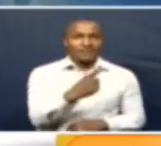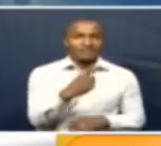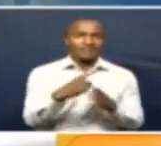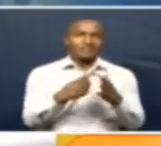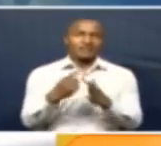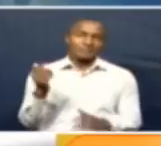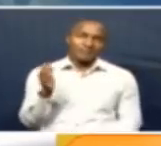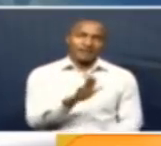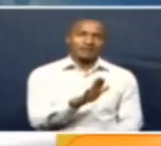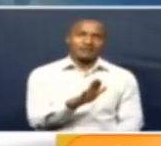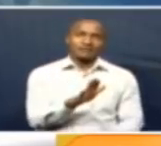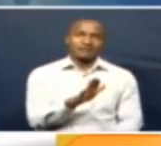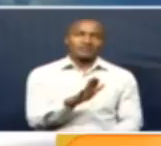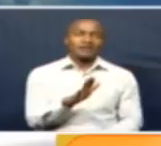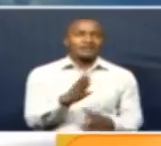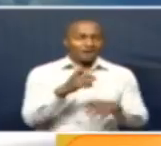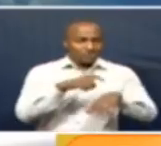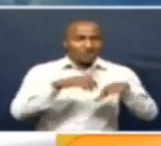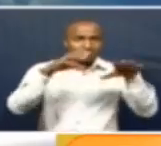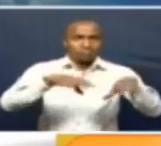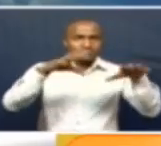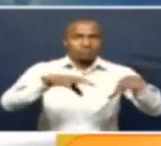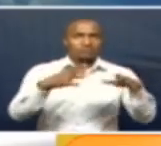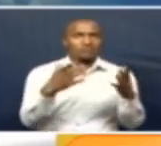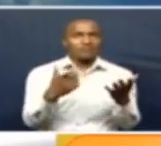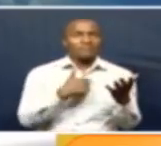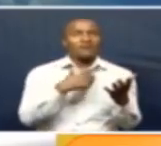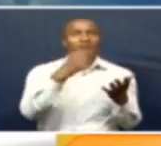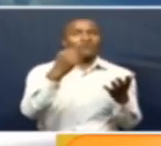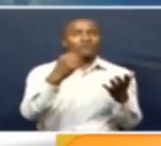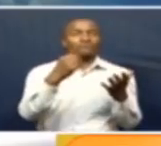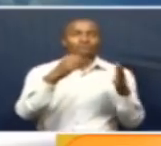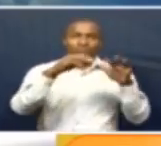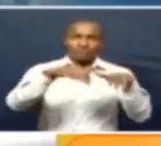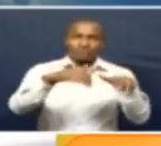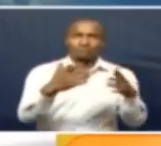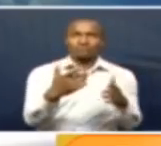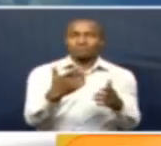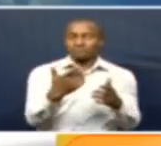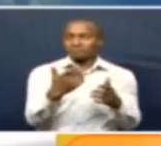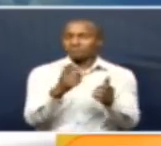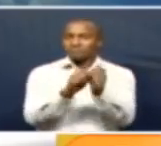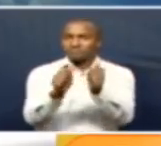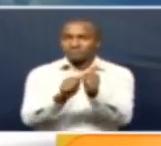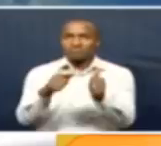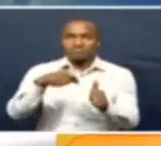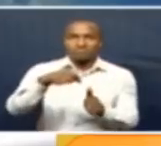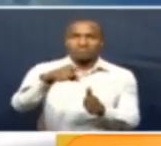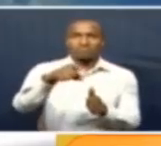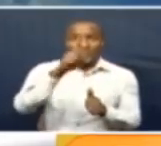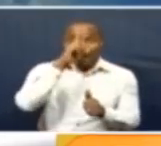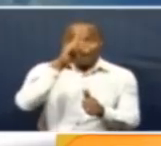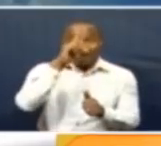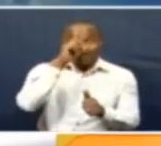So kama ni saa hii ya season ya kunyesha, itabidi niende kwa shamba, nimwage mahindi na brothangu zimee vibaya, juu